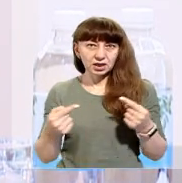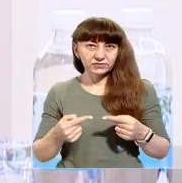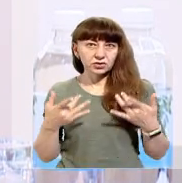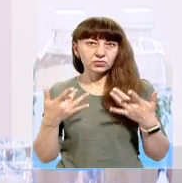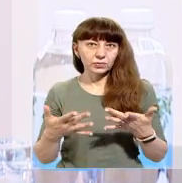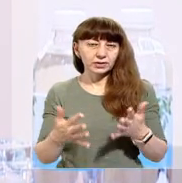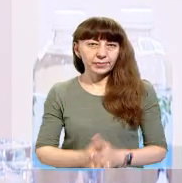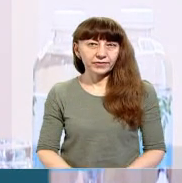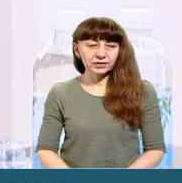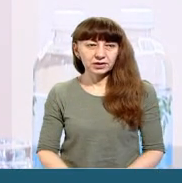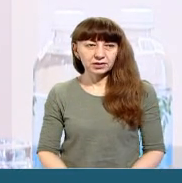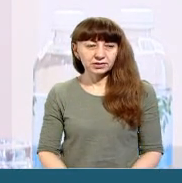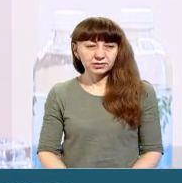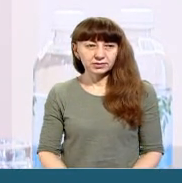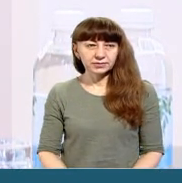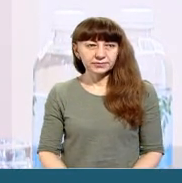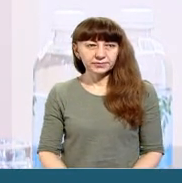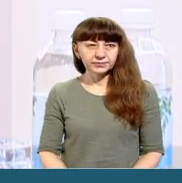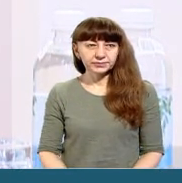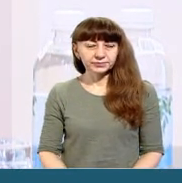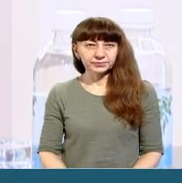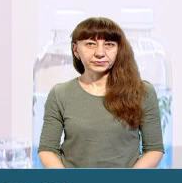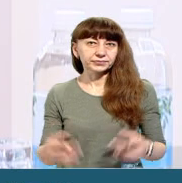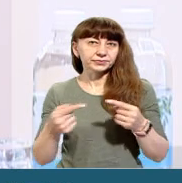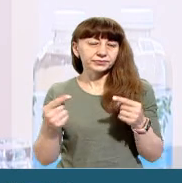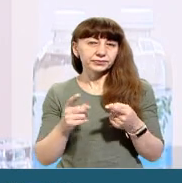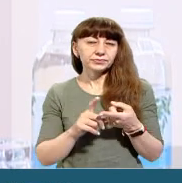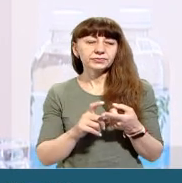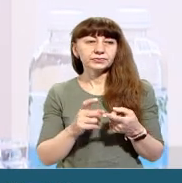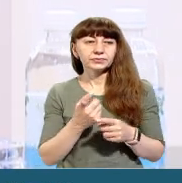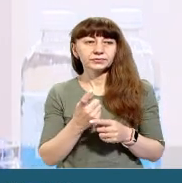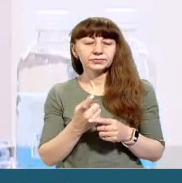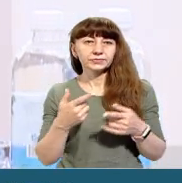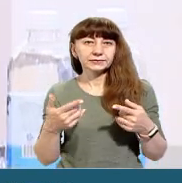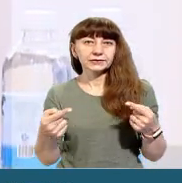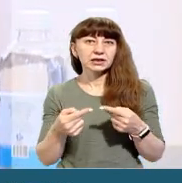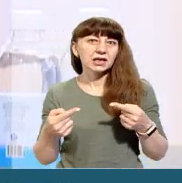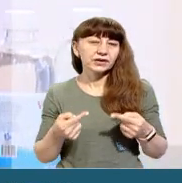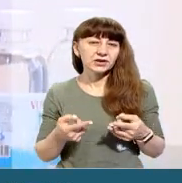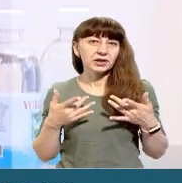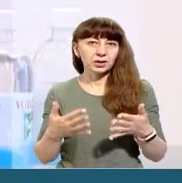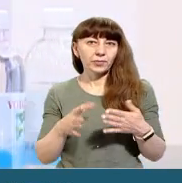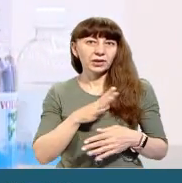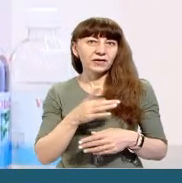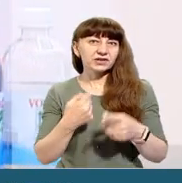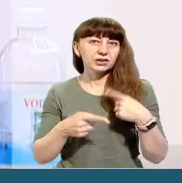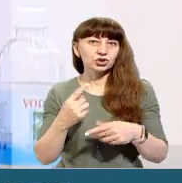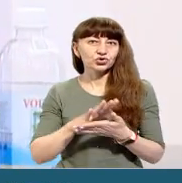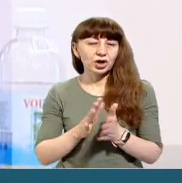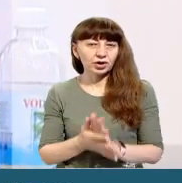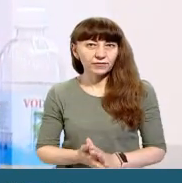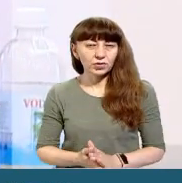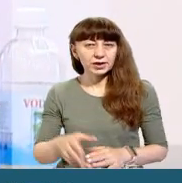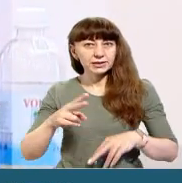сәйкес келмегендіктен құрылысшылардан декларация қайтарылып алынды дейсіз. Құрылысшылар мұндайға жол бермеу керек. Әрбір жаңадан салынып жатқан